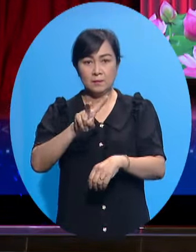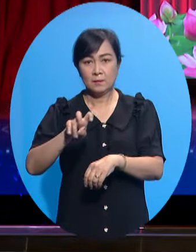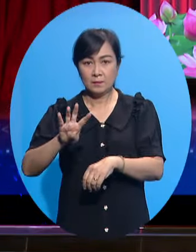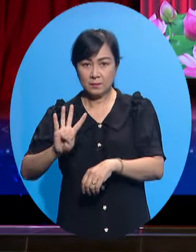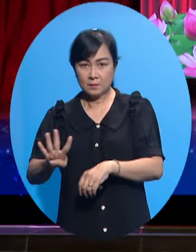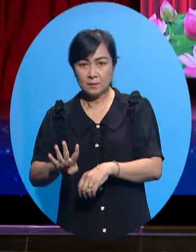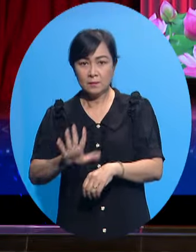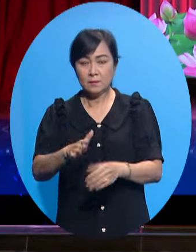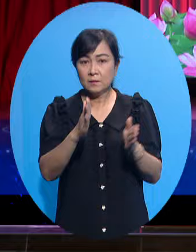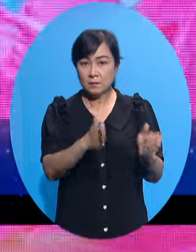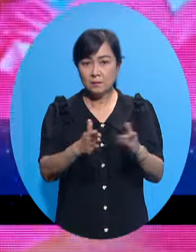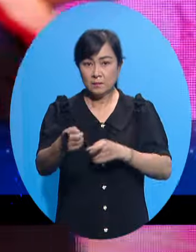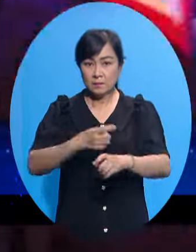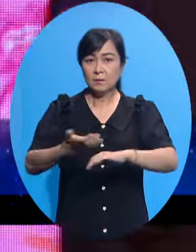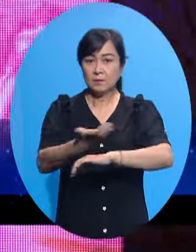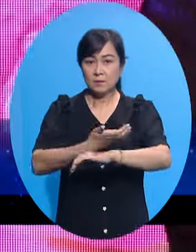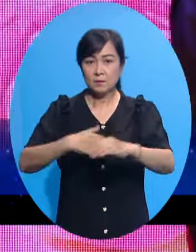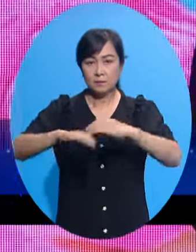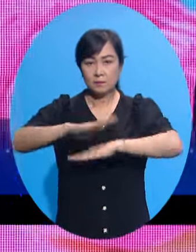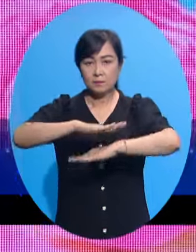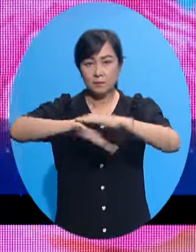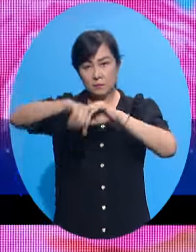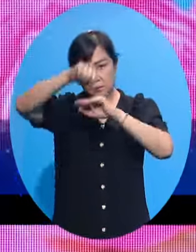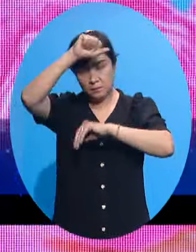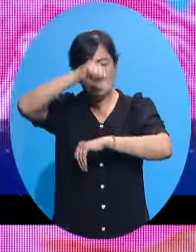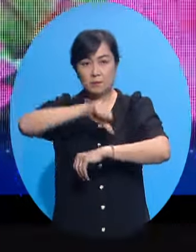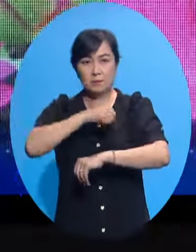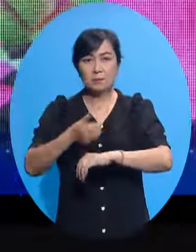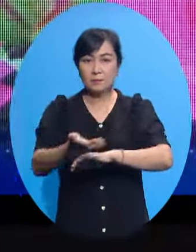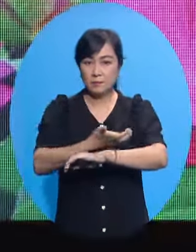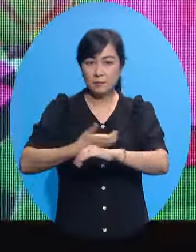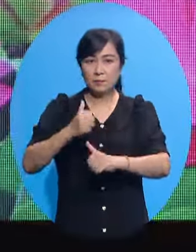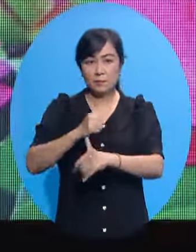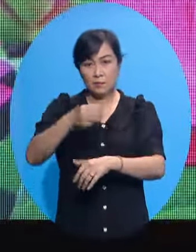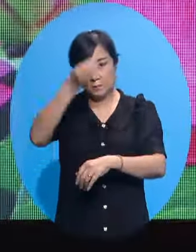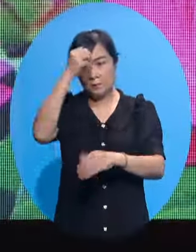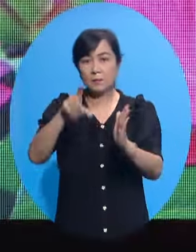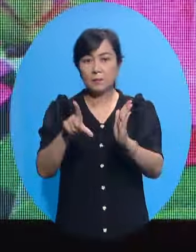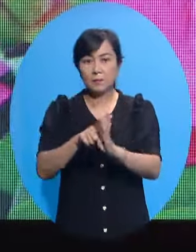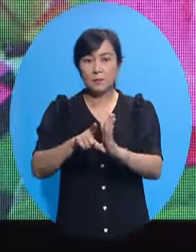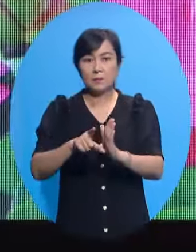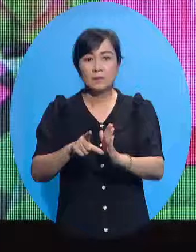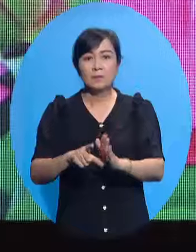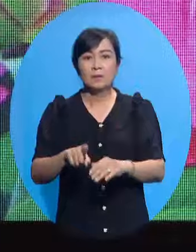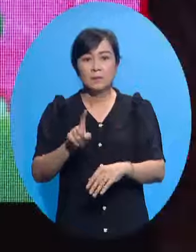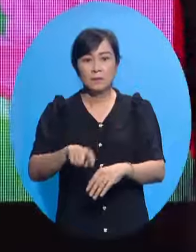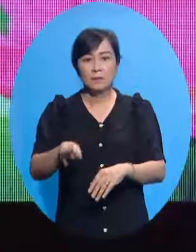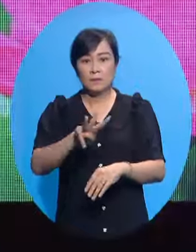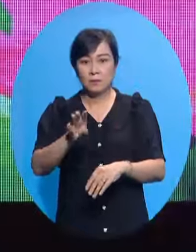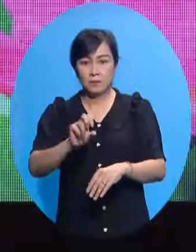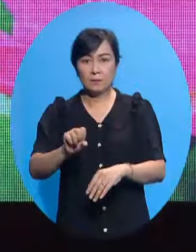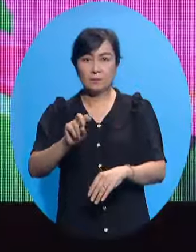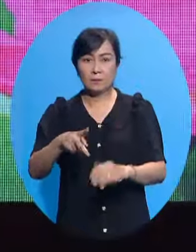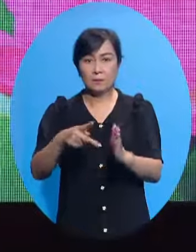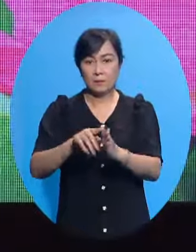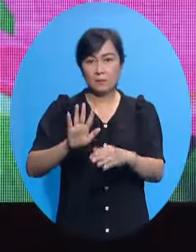2020-2024 thuộc 5 ngành: quản lý nhà nước, xây dựng đảng và chính quyền nhà nước, chính trị học, luật, công tác xã hội. Trong đó có 306 sinh